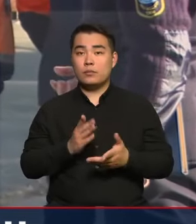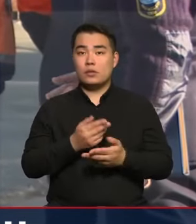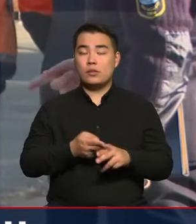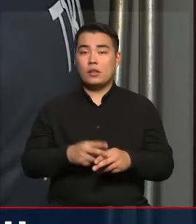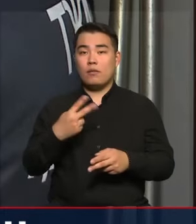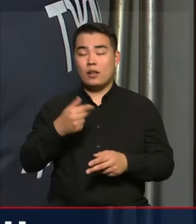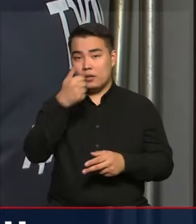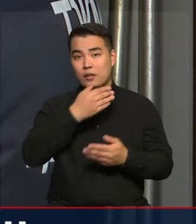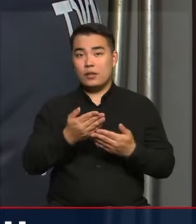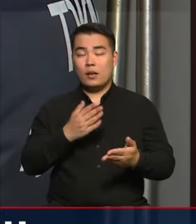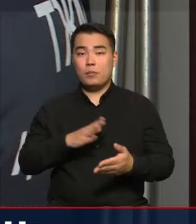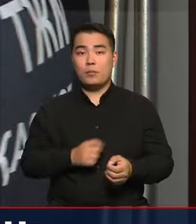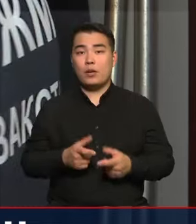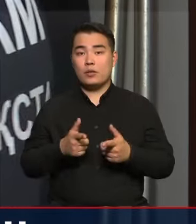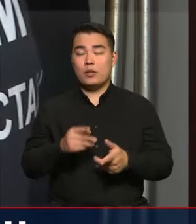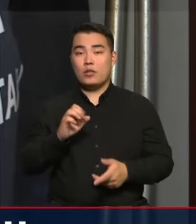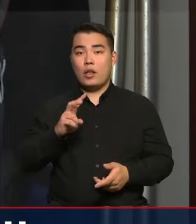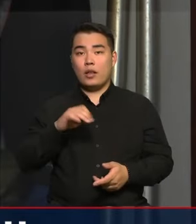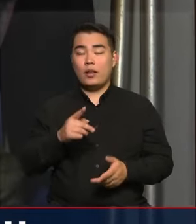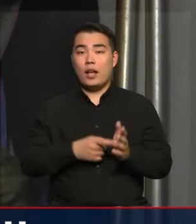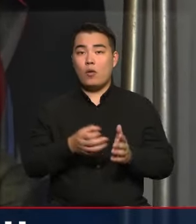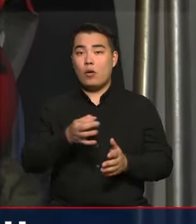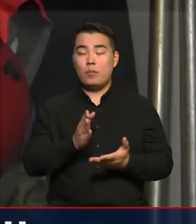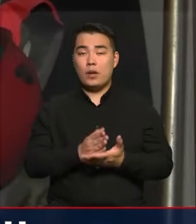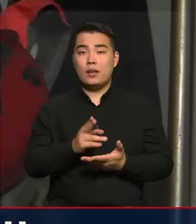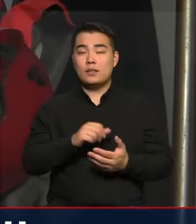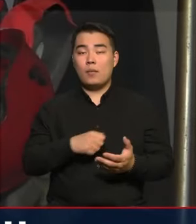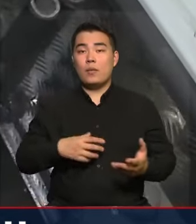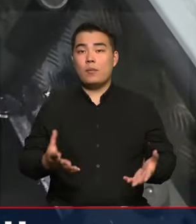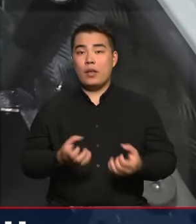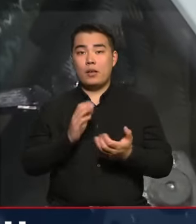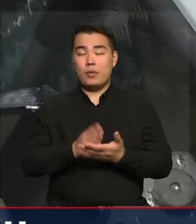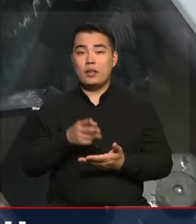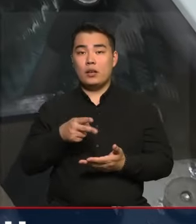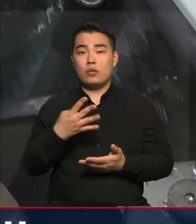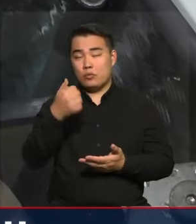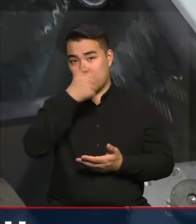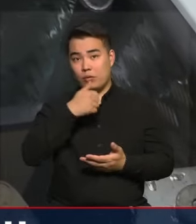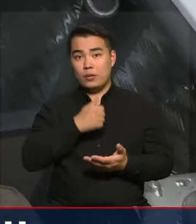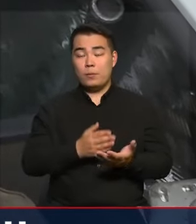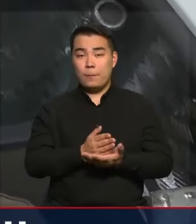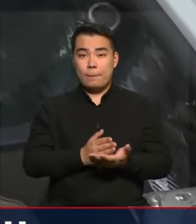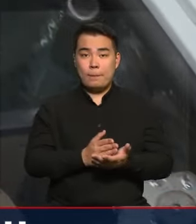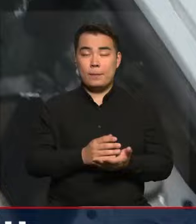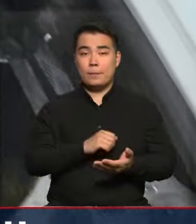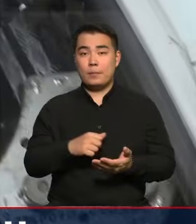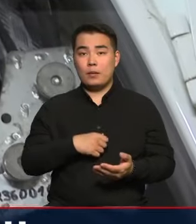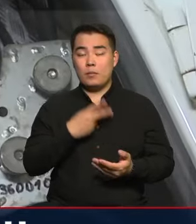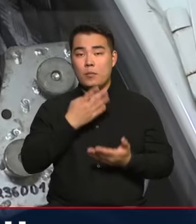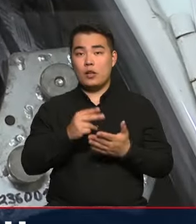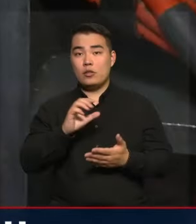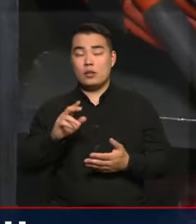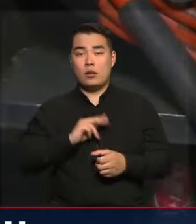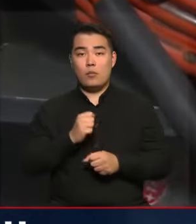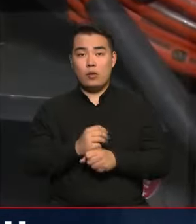бұрын келген. Жанат Қарағанды облысының тумасы, мамандығы кәсіби құтқарушы. 2004 жылдан бері төтенше жағдайлар департаментіне